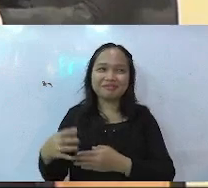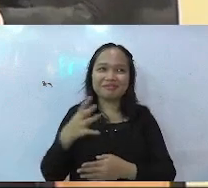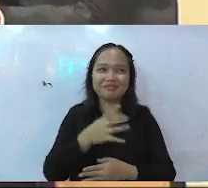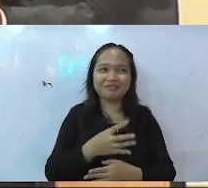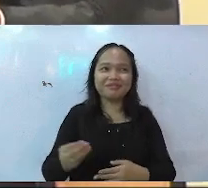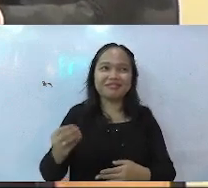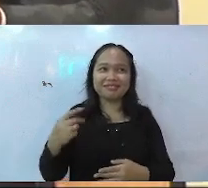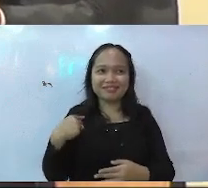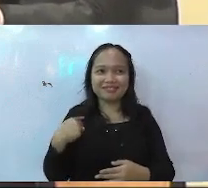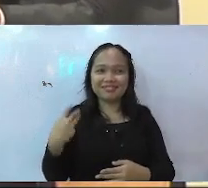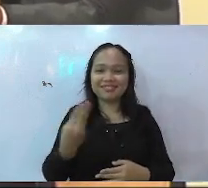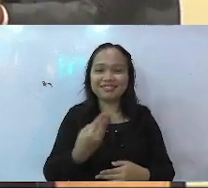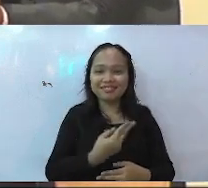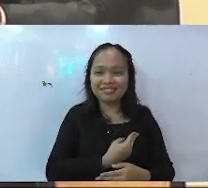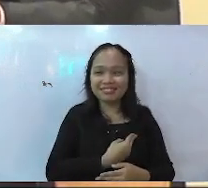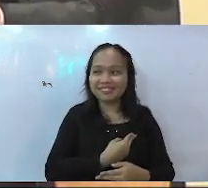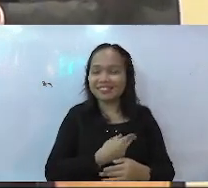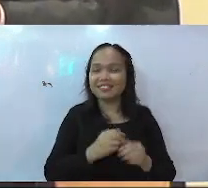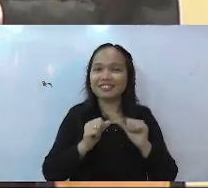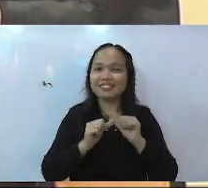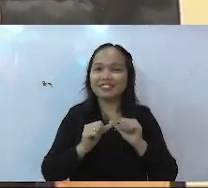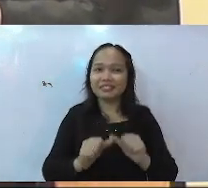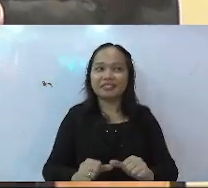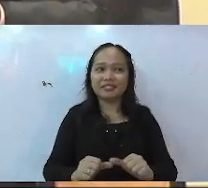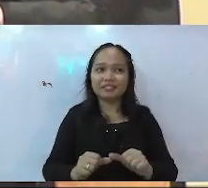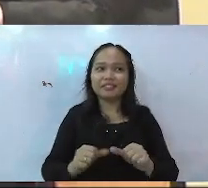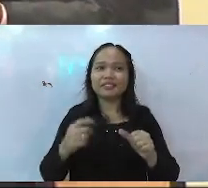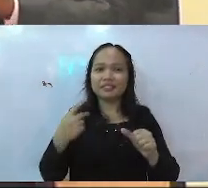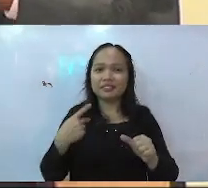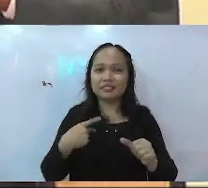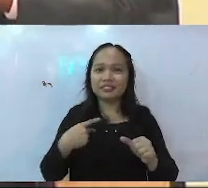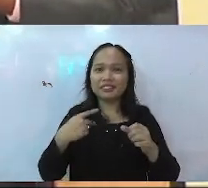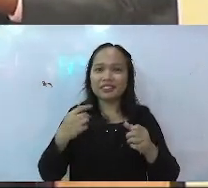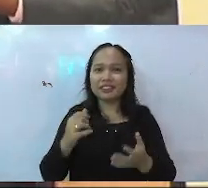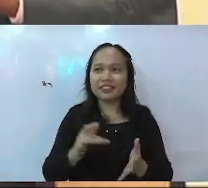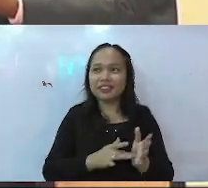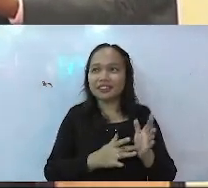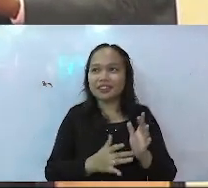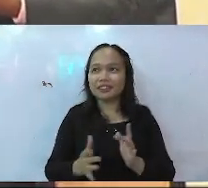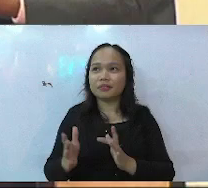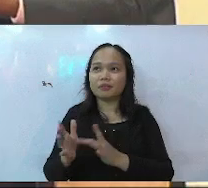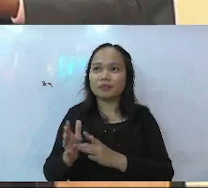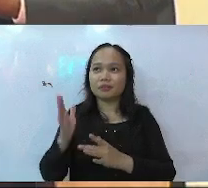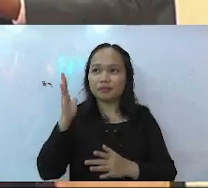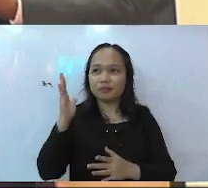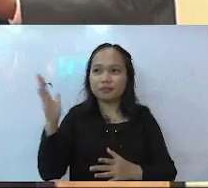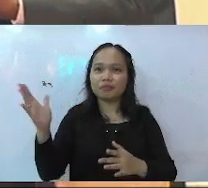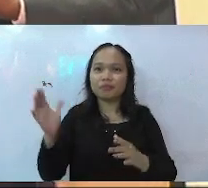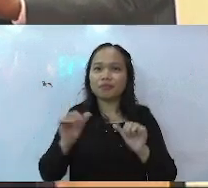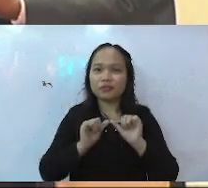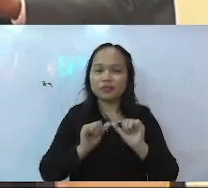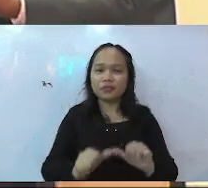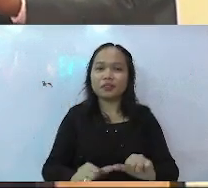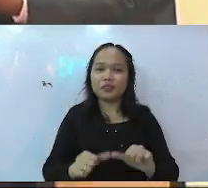hayo sa digmaan siya ang